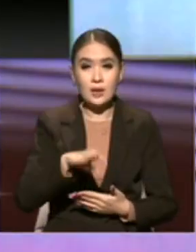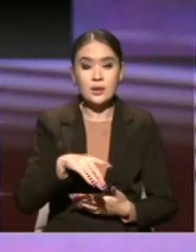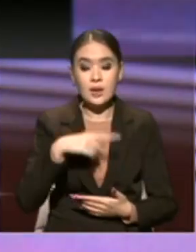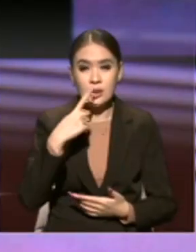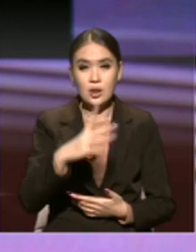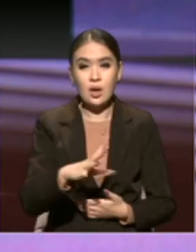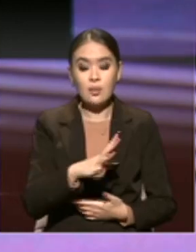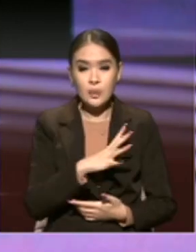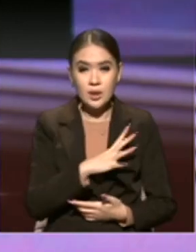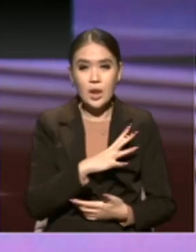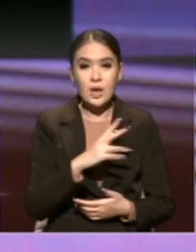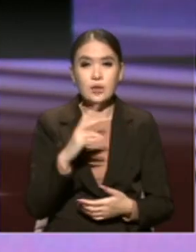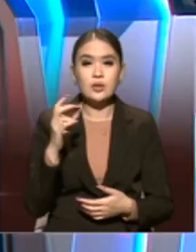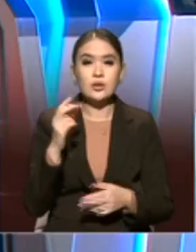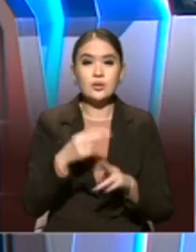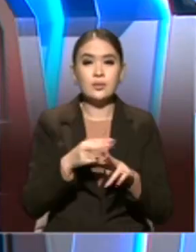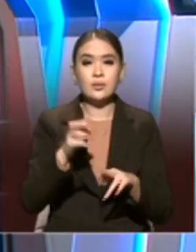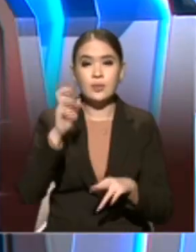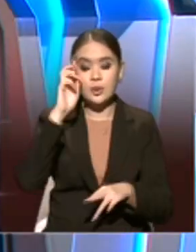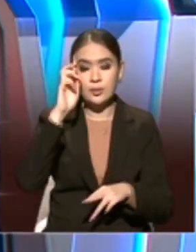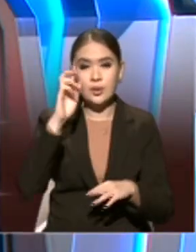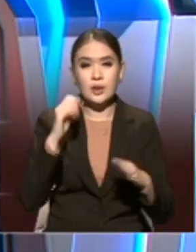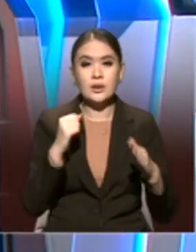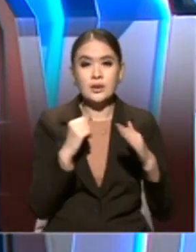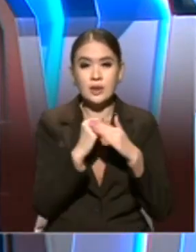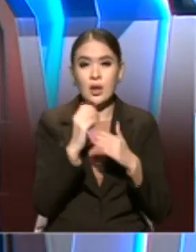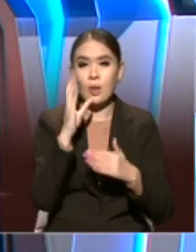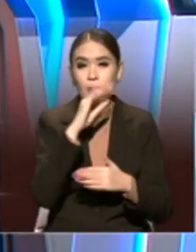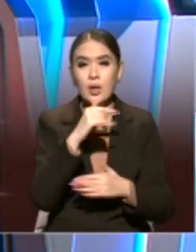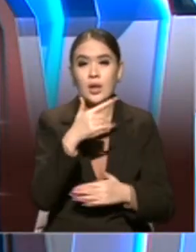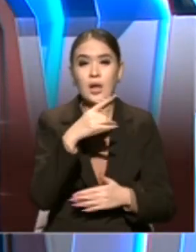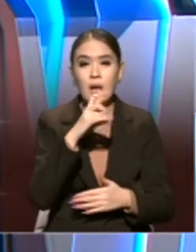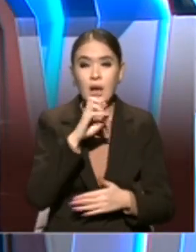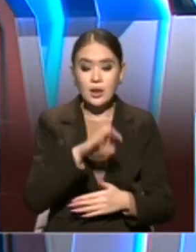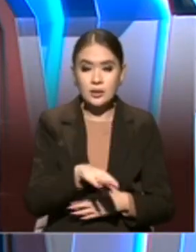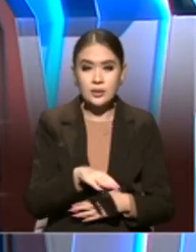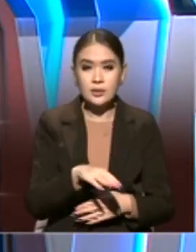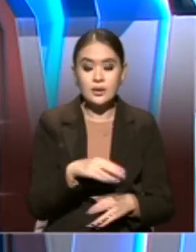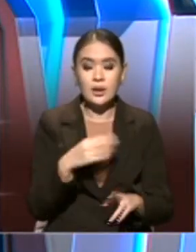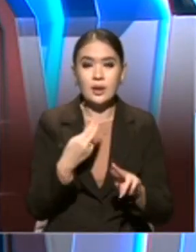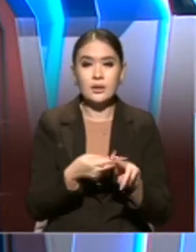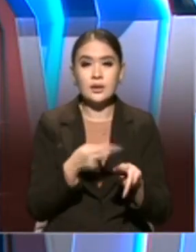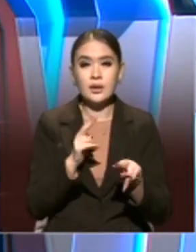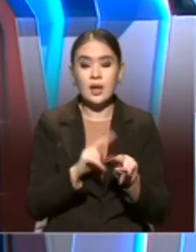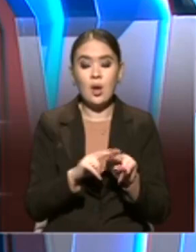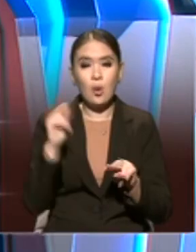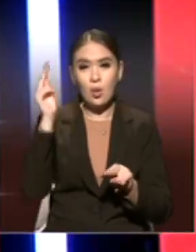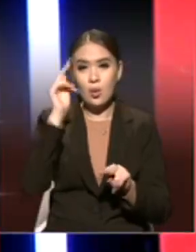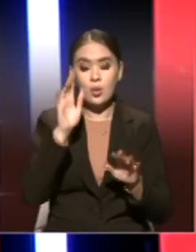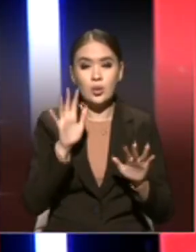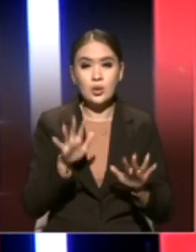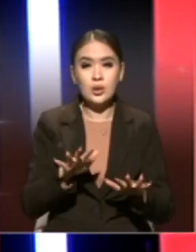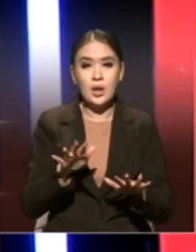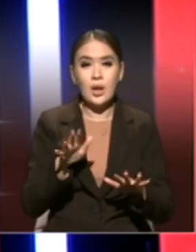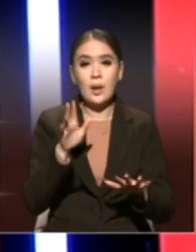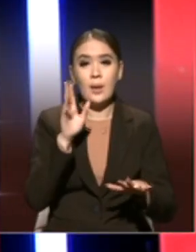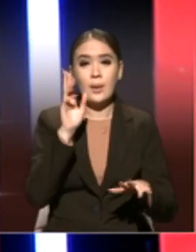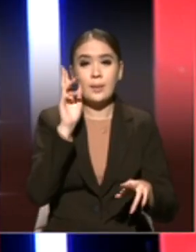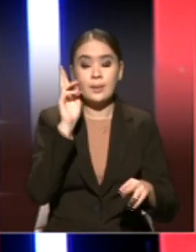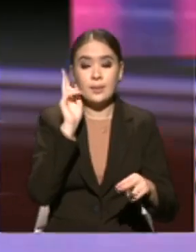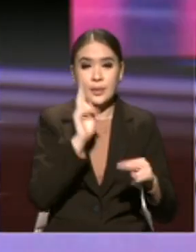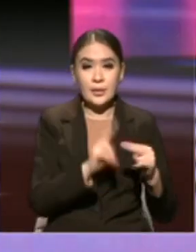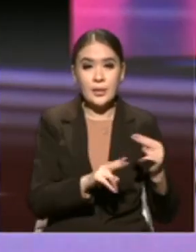ендігі кезекте бұны мемлекеттік деген, яғни мемлекеттік грант, яғни жаңағы оқу орындарын бітіреді ғой